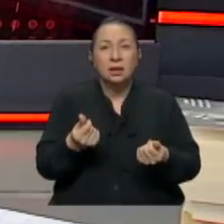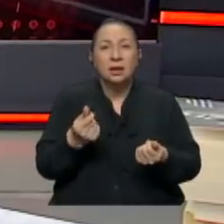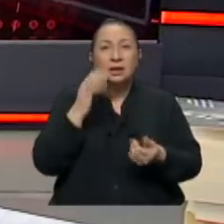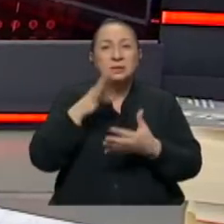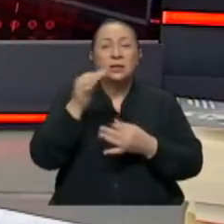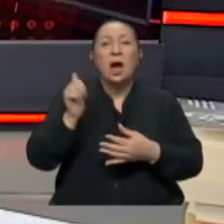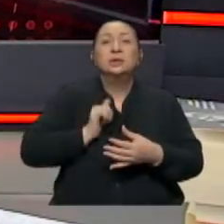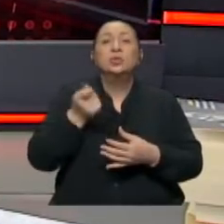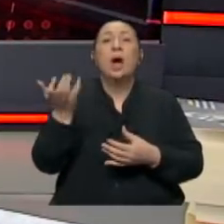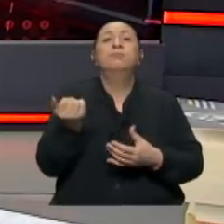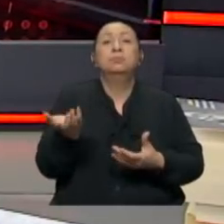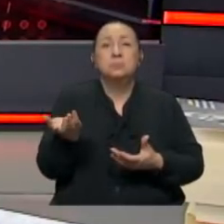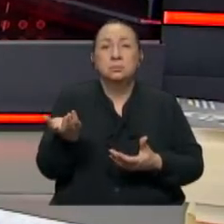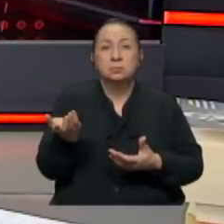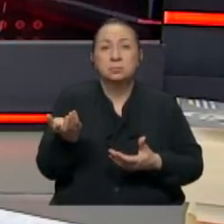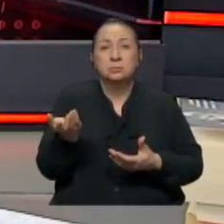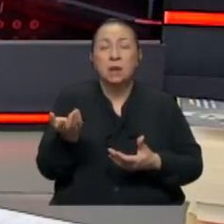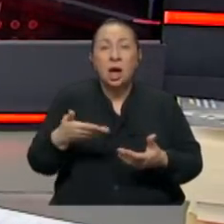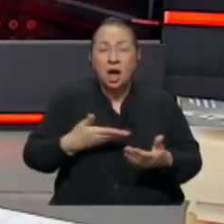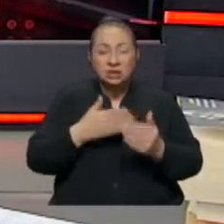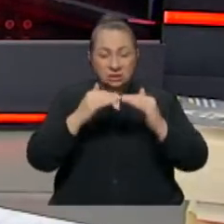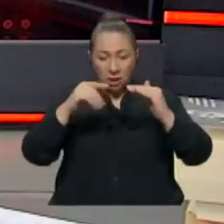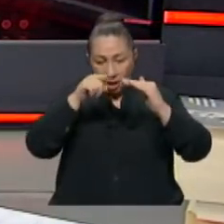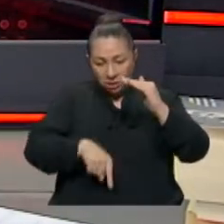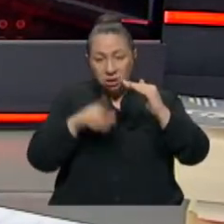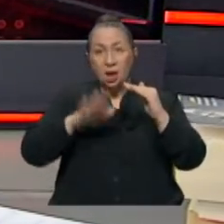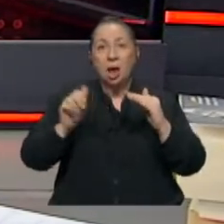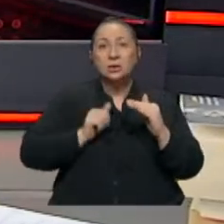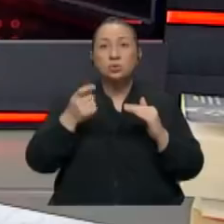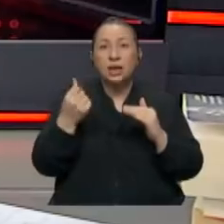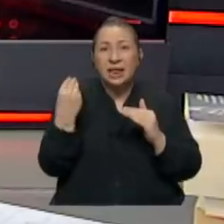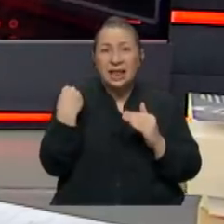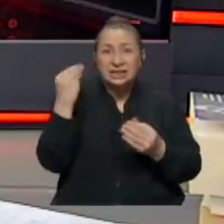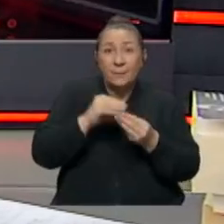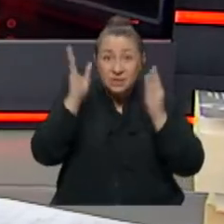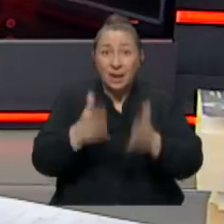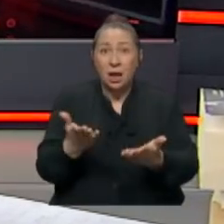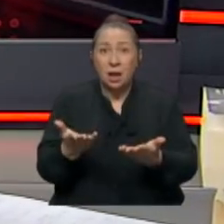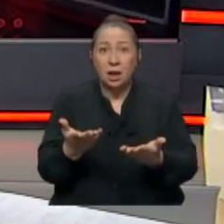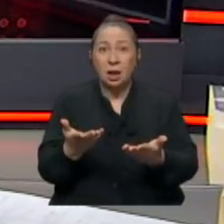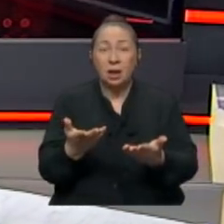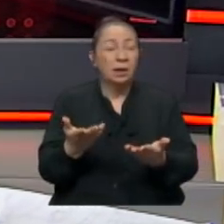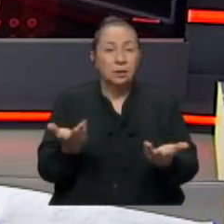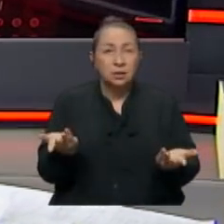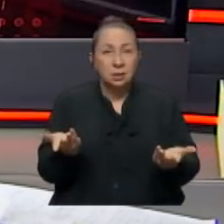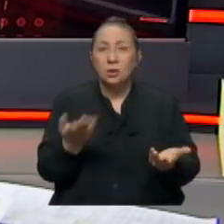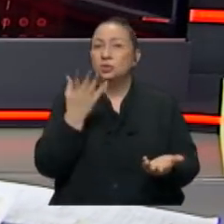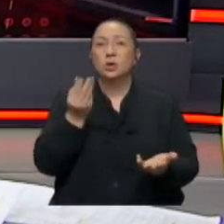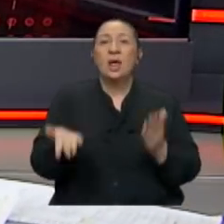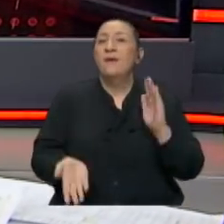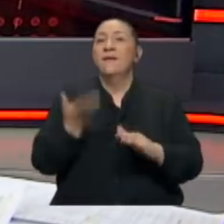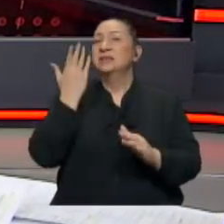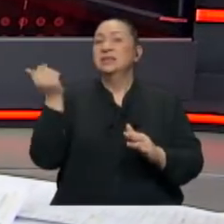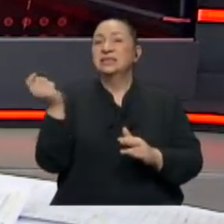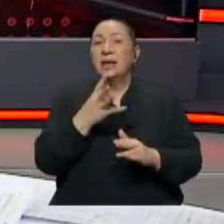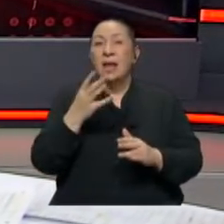insanlarda asgari ücret almaktadır ve açlık sınırının altında kaldı asgari ücret yeni damlası bile bir ve çok daha